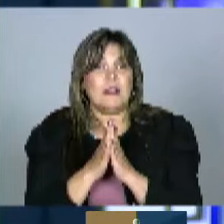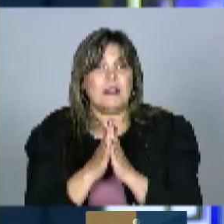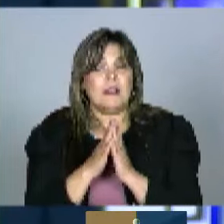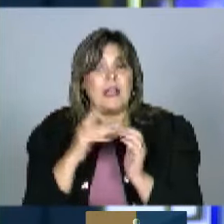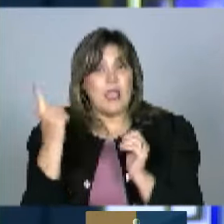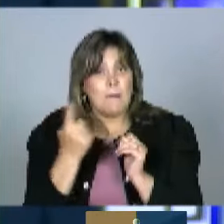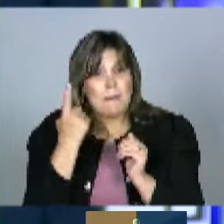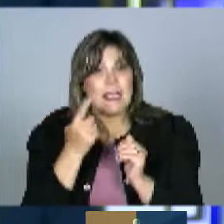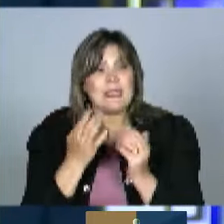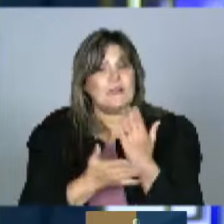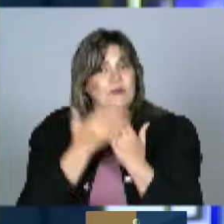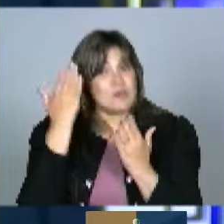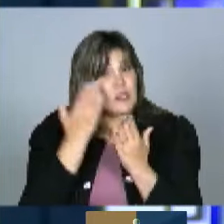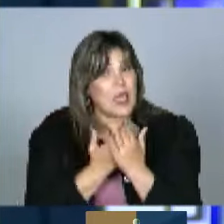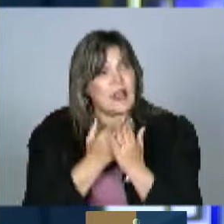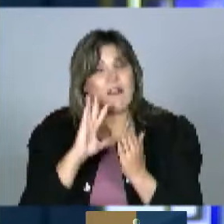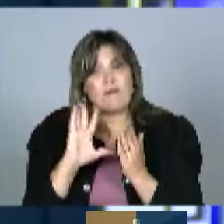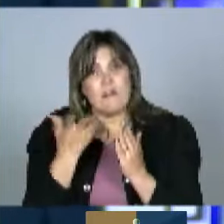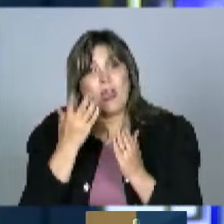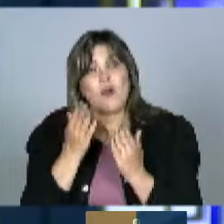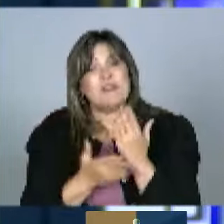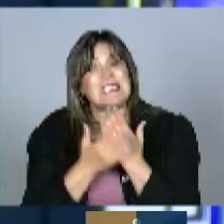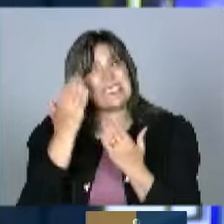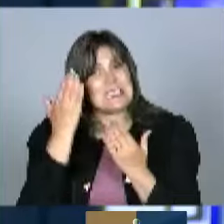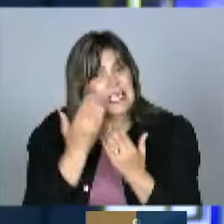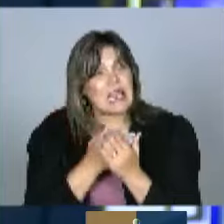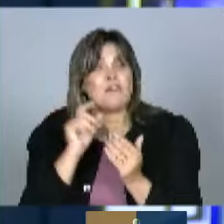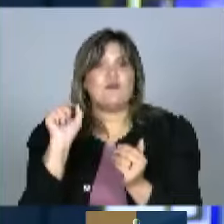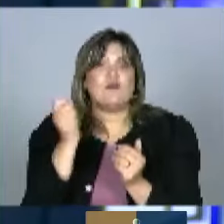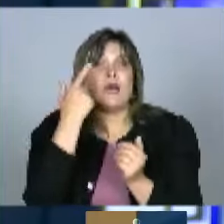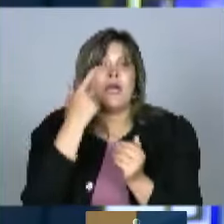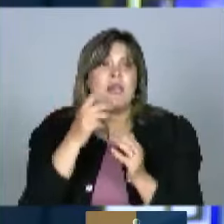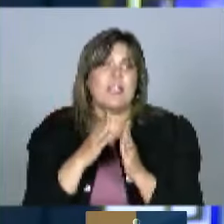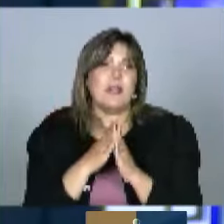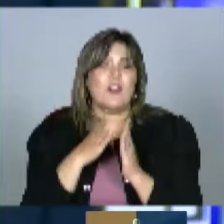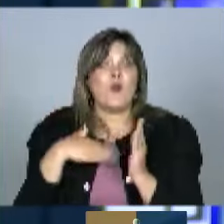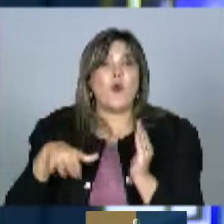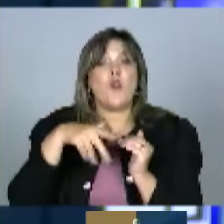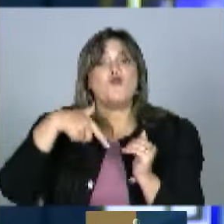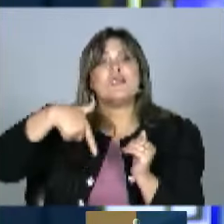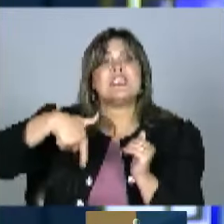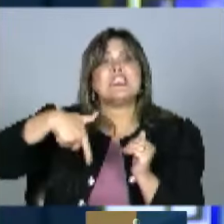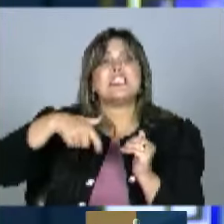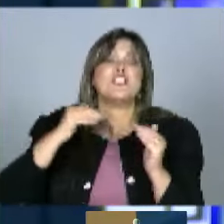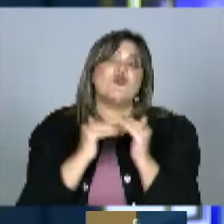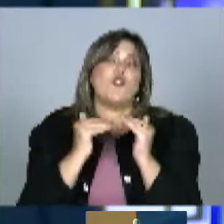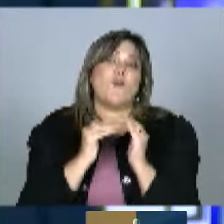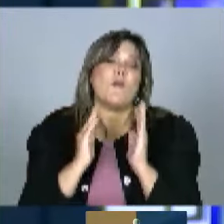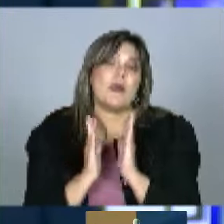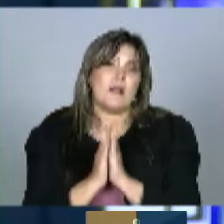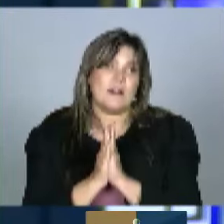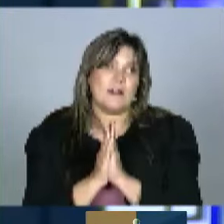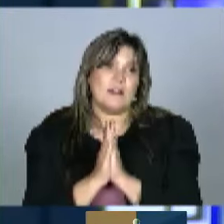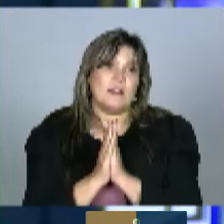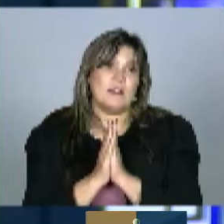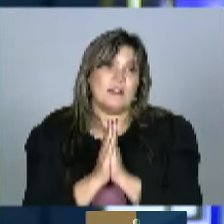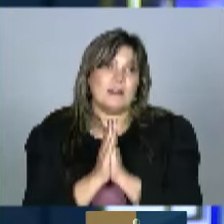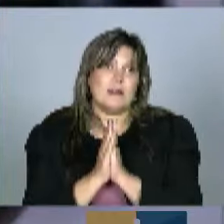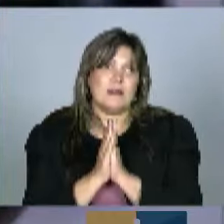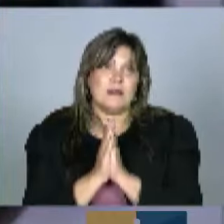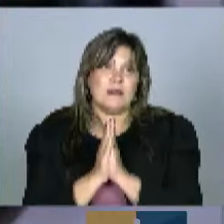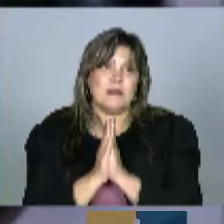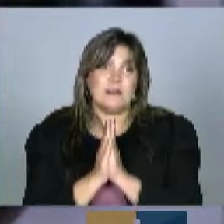مدني مستانف او استئناف مستعجل كله 60 يوم 60 يوم اه طيب يعني احنا بقدر